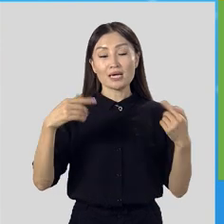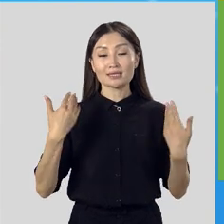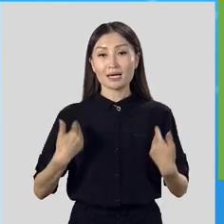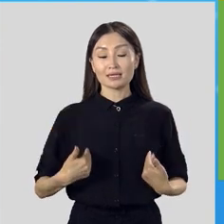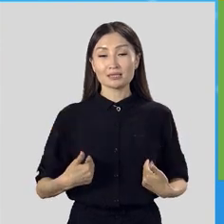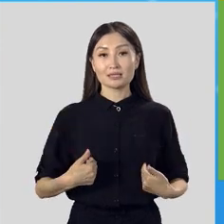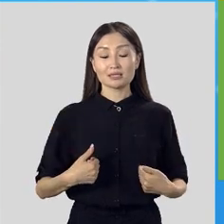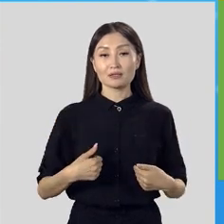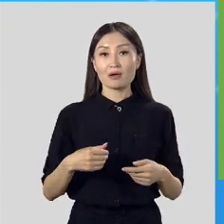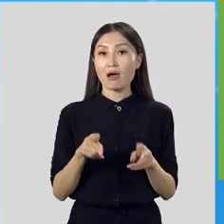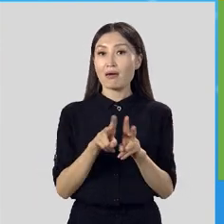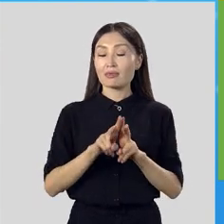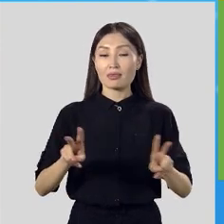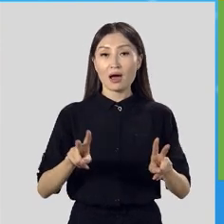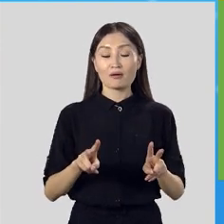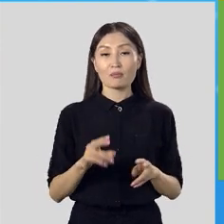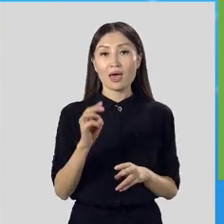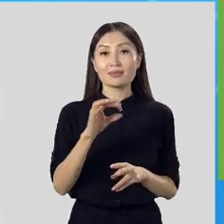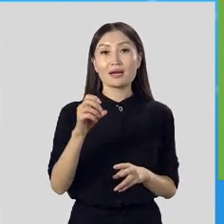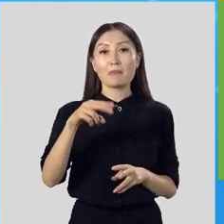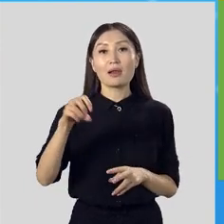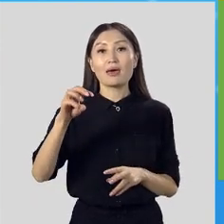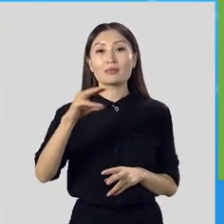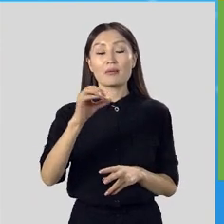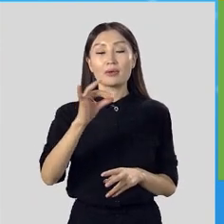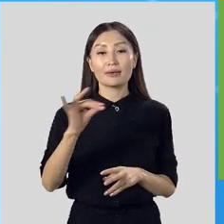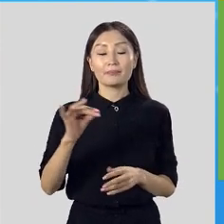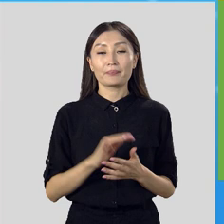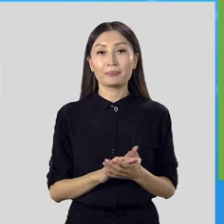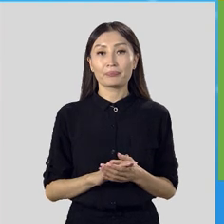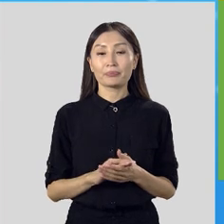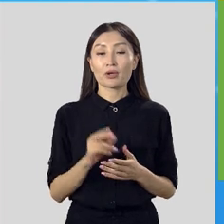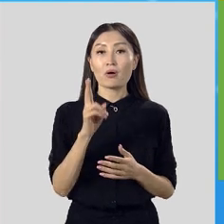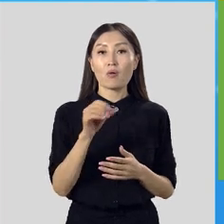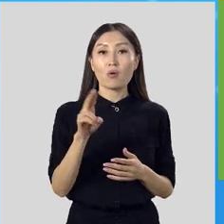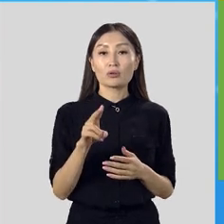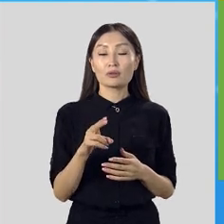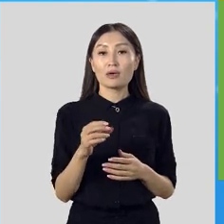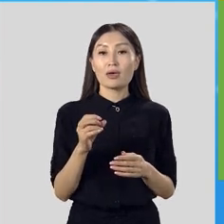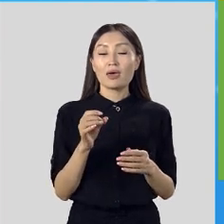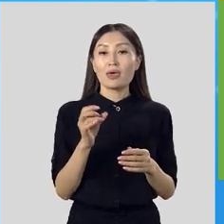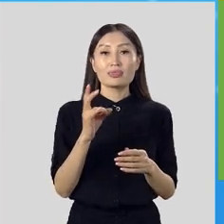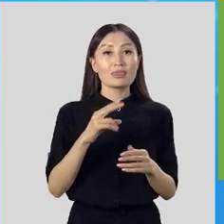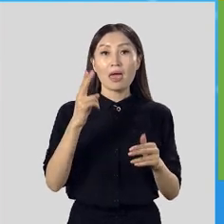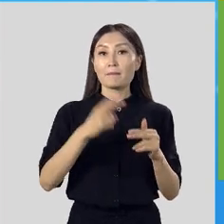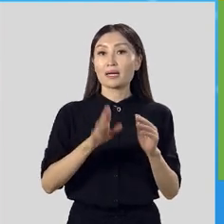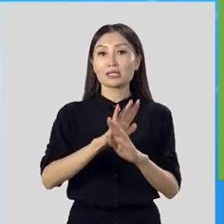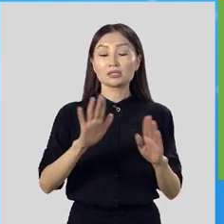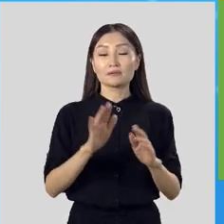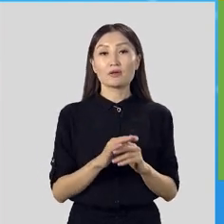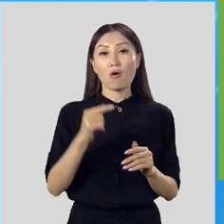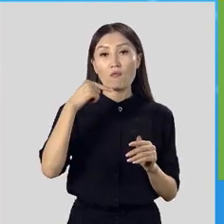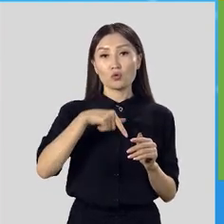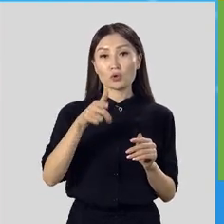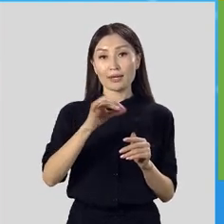организмов кодируются одинаковыми триплетами или кодонами. Код непрерывен. Внутри